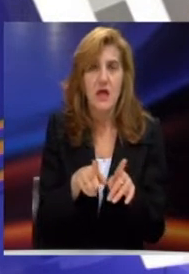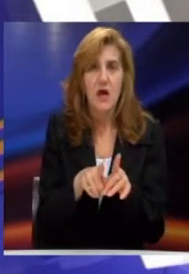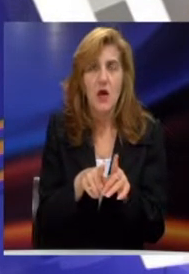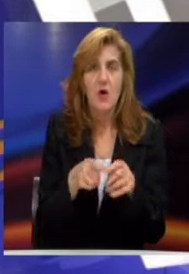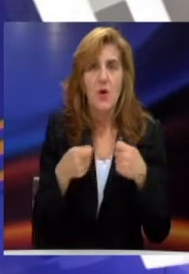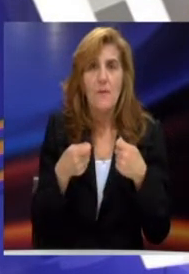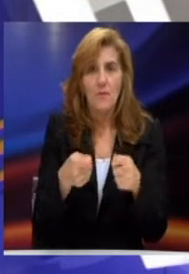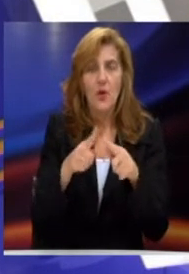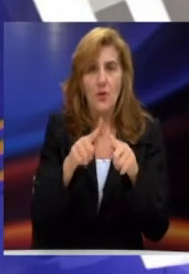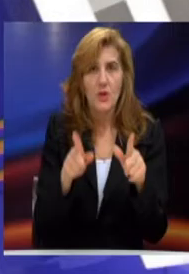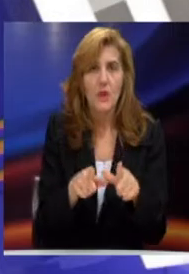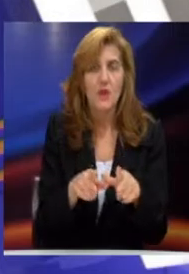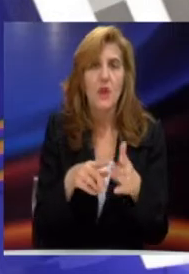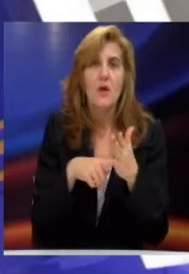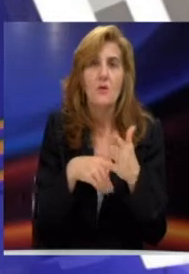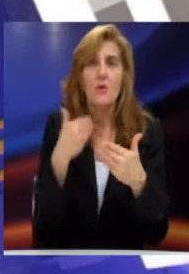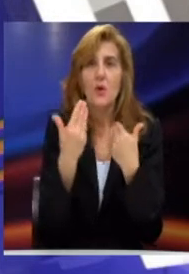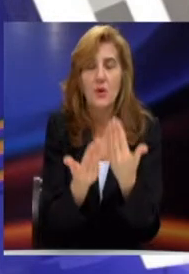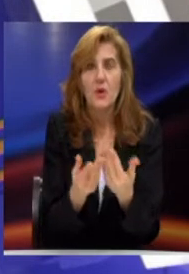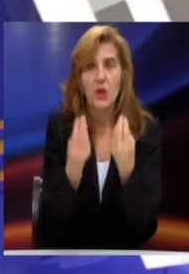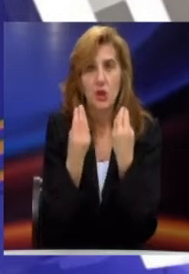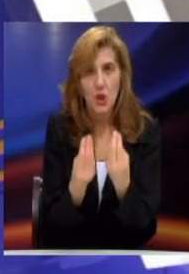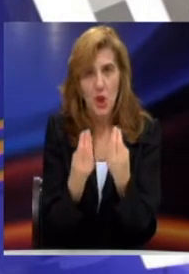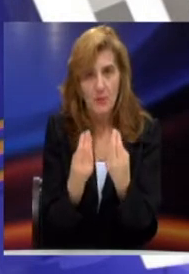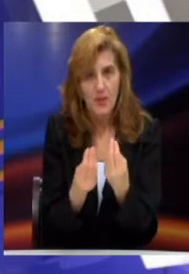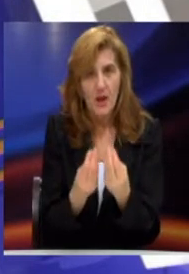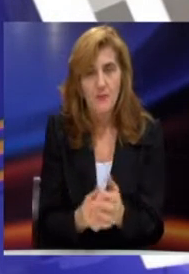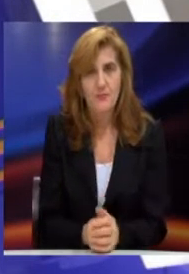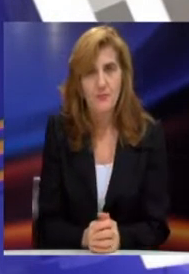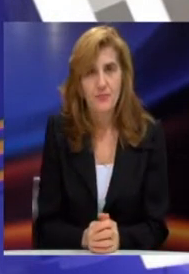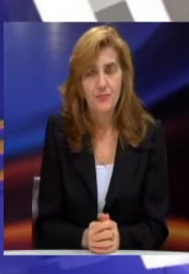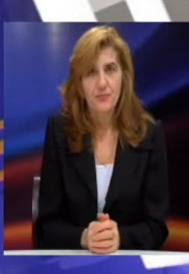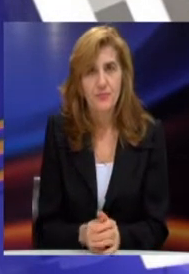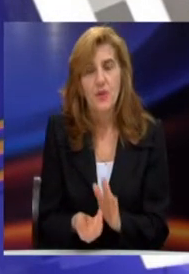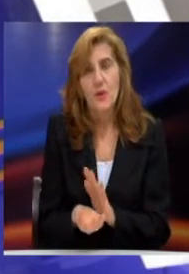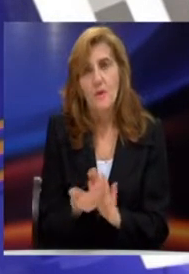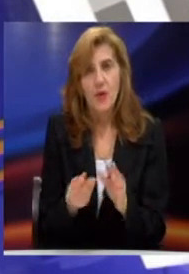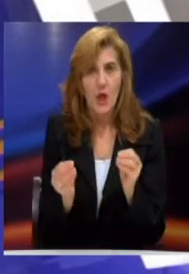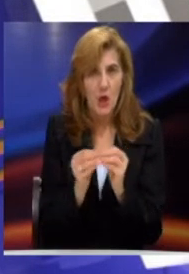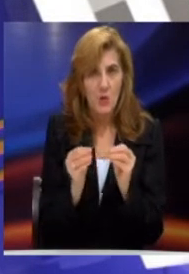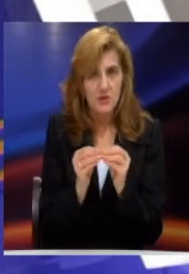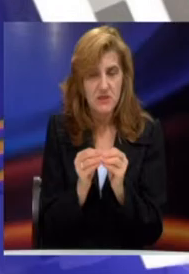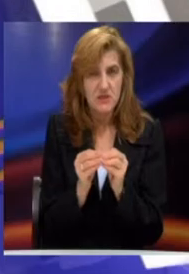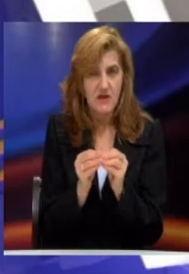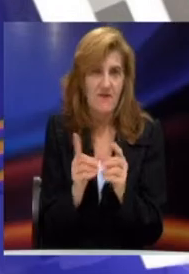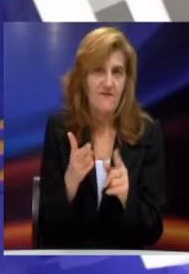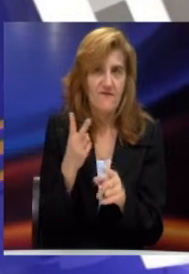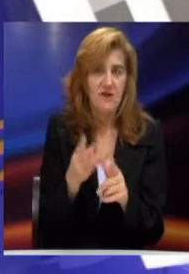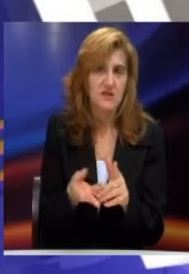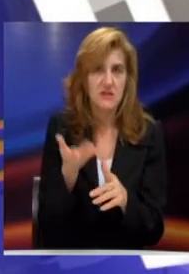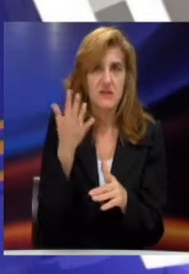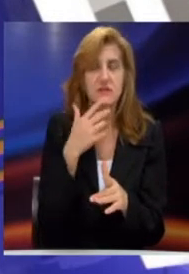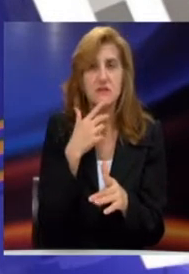projekt darivanja dobra. Dakle, ona se obično daje prije Uskrsa ili Vaskrsa, kako da